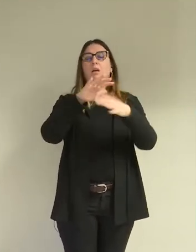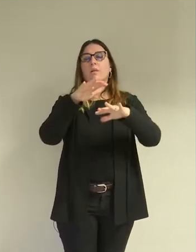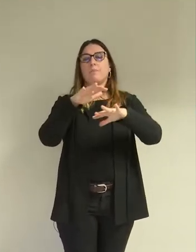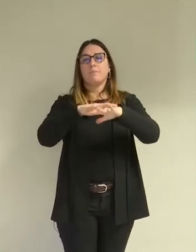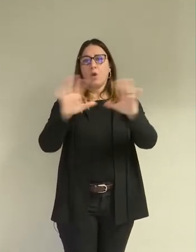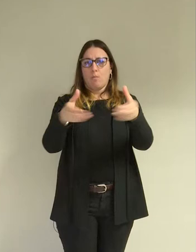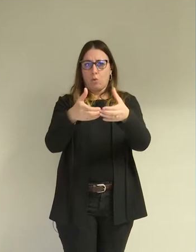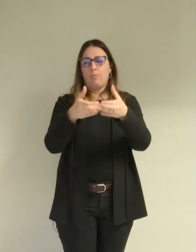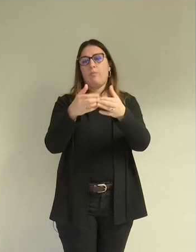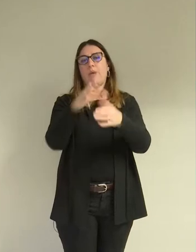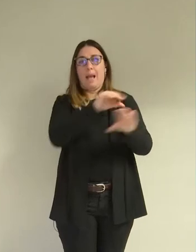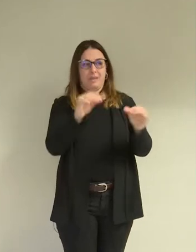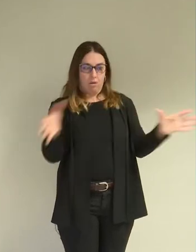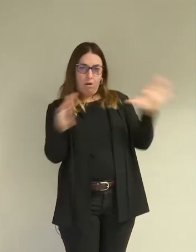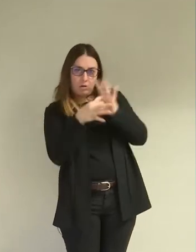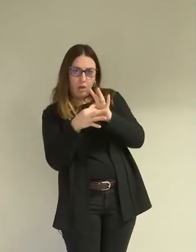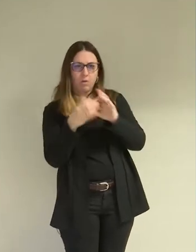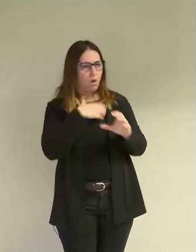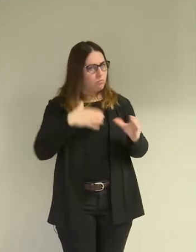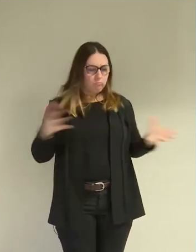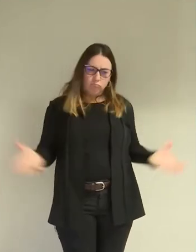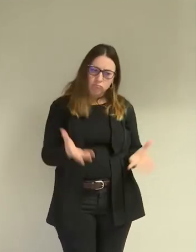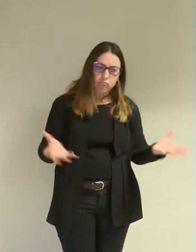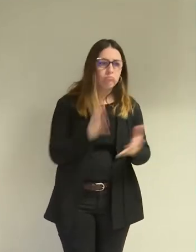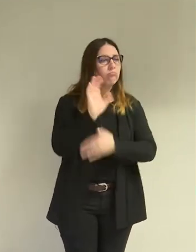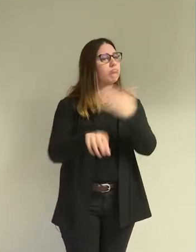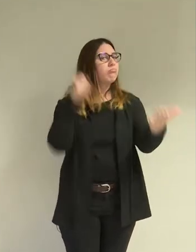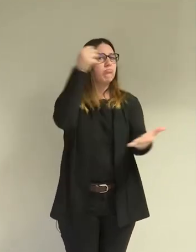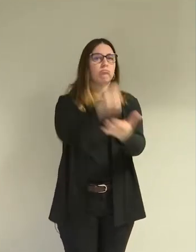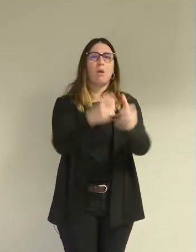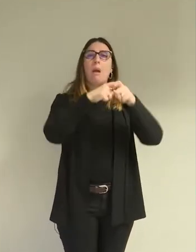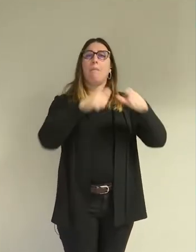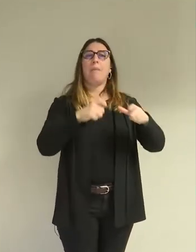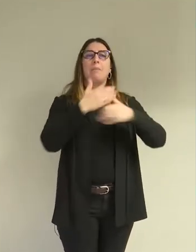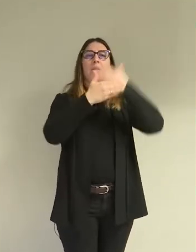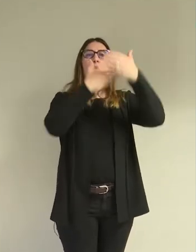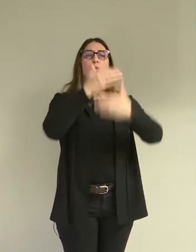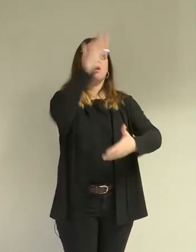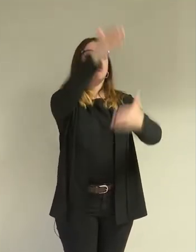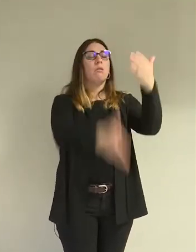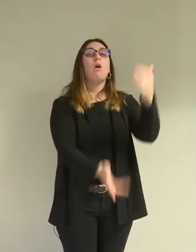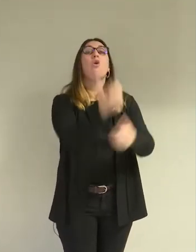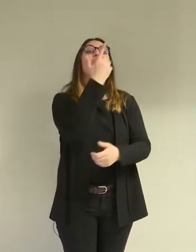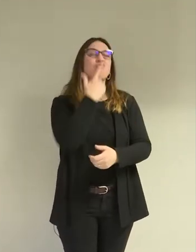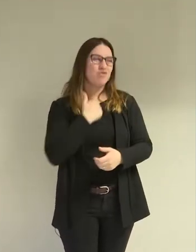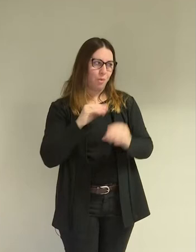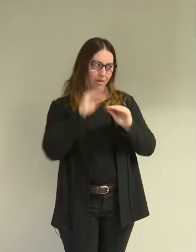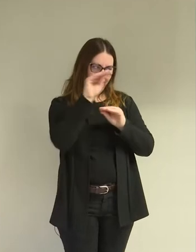soutiennent ce projet et le travail se poursuivra jusqu'à l'échéance du permis de construire en juin prochain donc